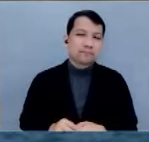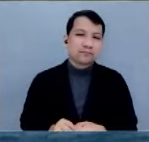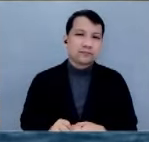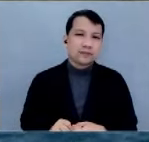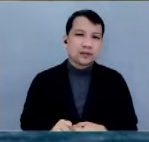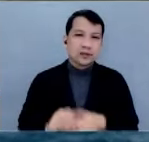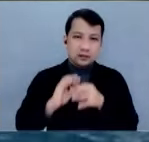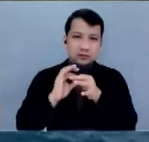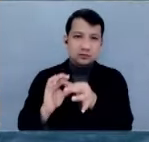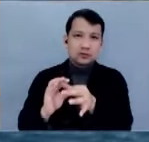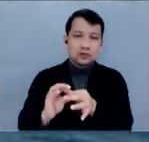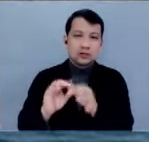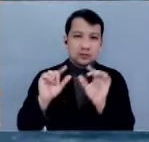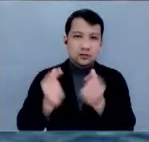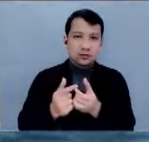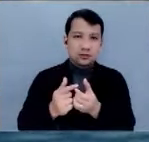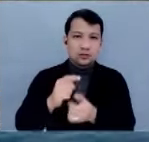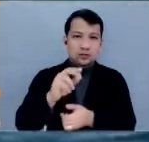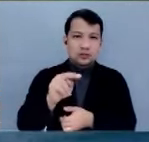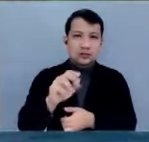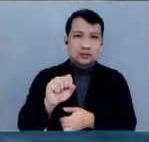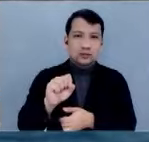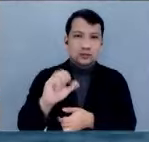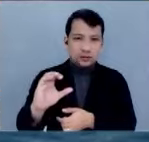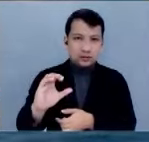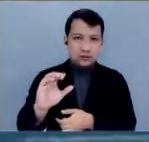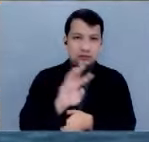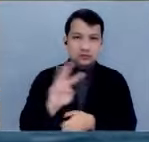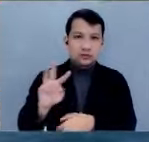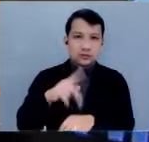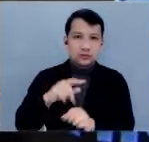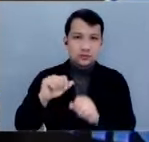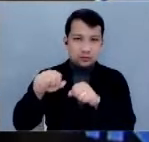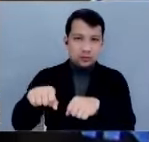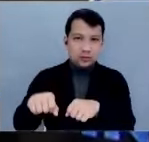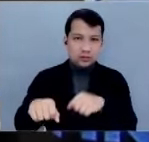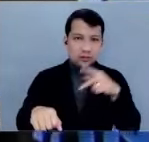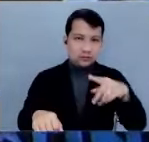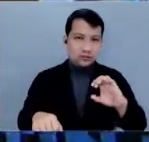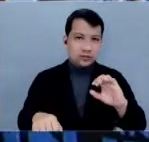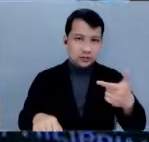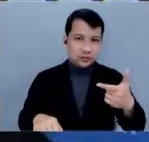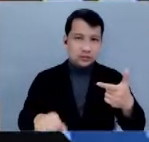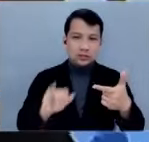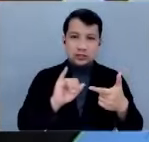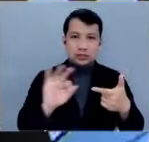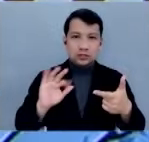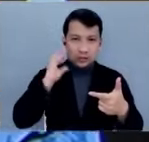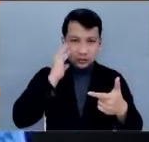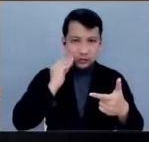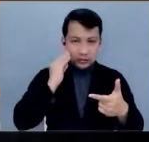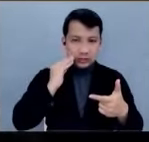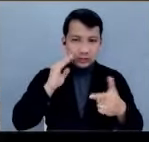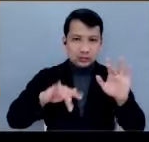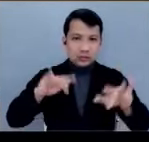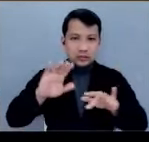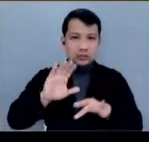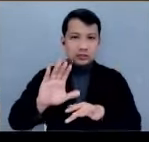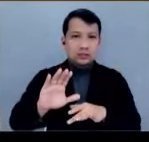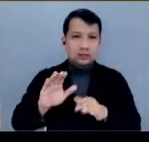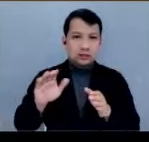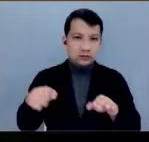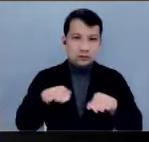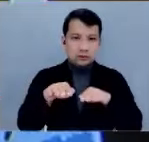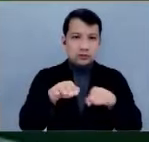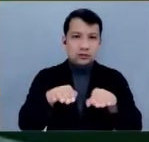Nakipag-ugnayan naman ang grupo sa National Task Force for the West Philippine Sea at Philippine Coast Guard sakaling makaranas ng pangaharas ang convoy. Sa